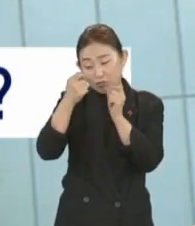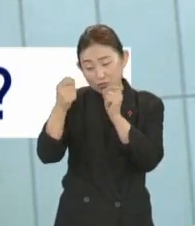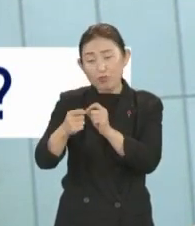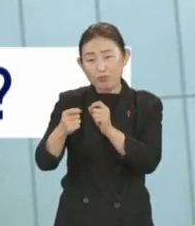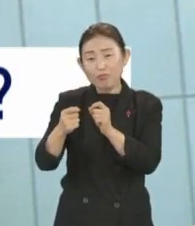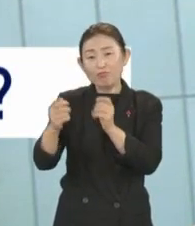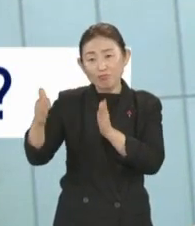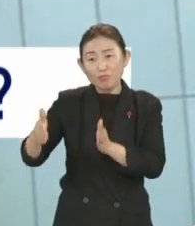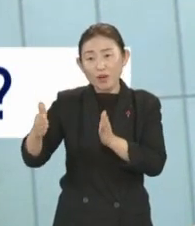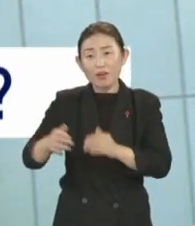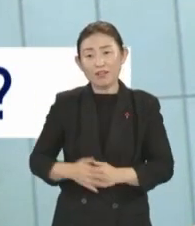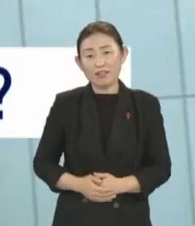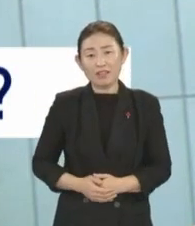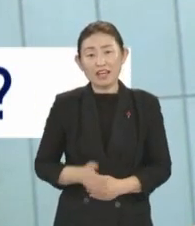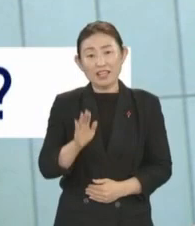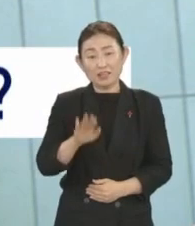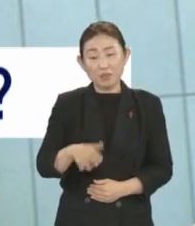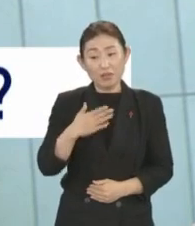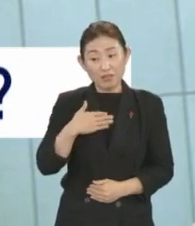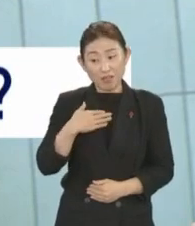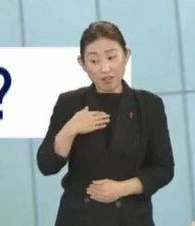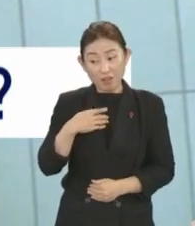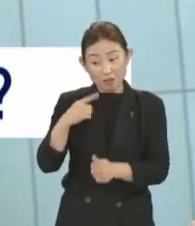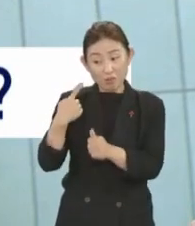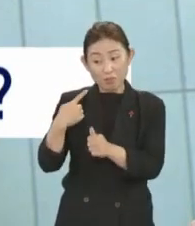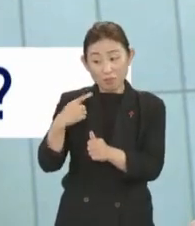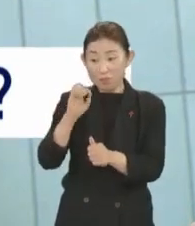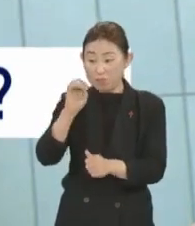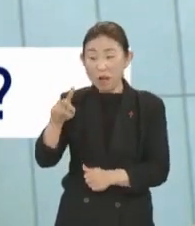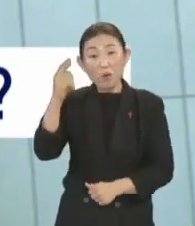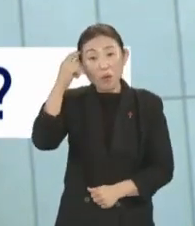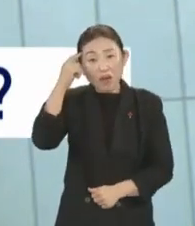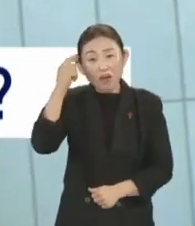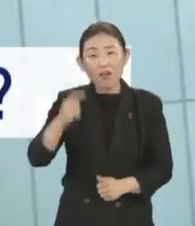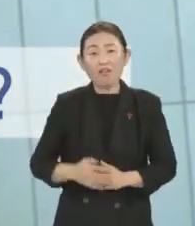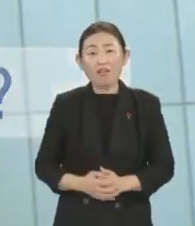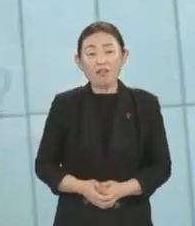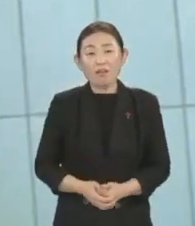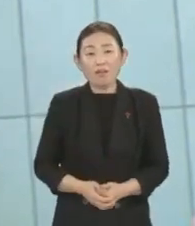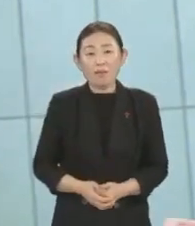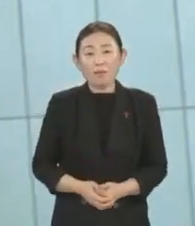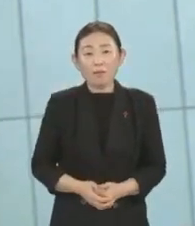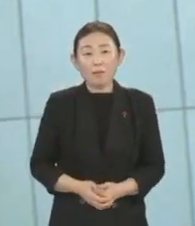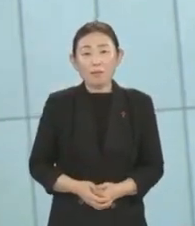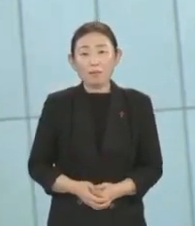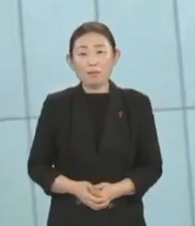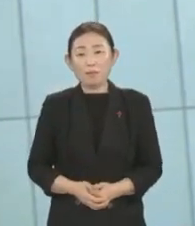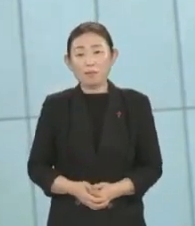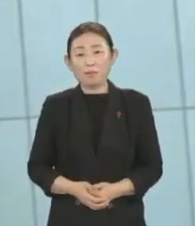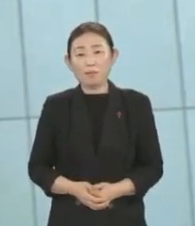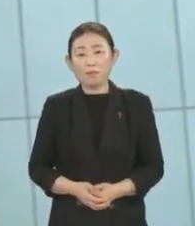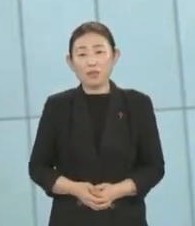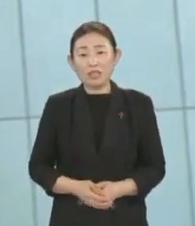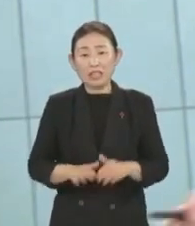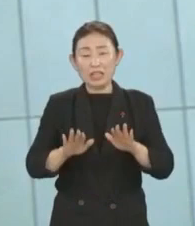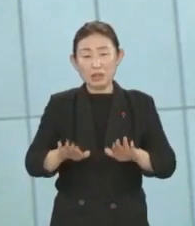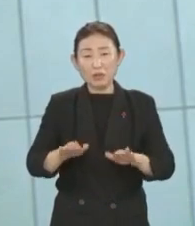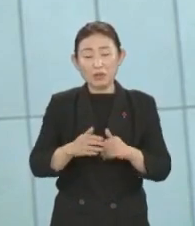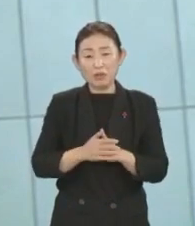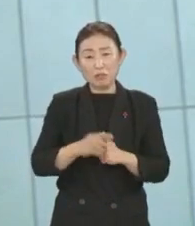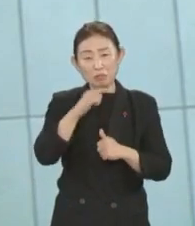관계예요. 그렇지만 왜 제가 이런 말을 했냐면은 첫째는 그 뭐 이번